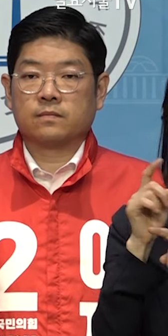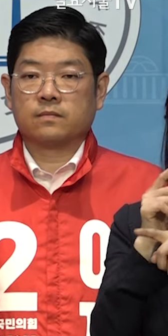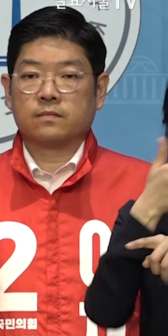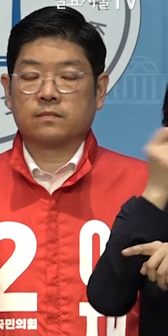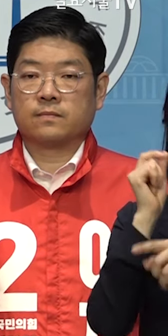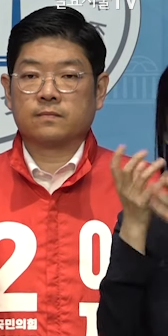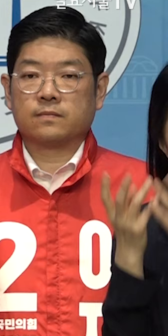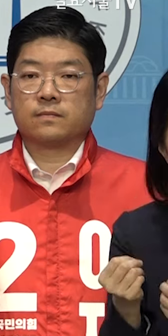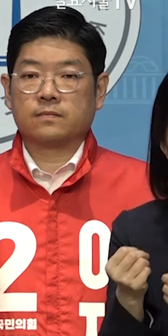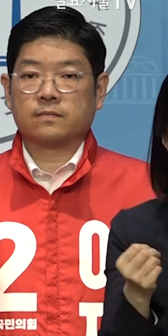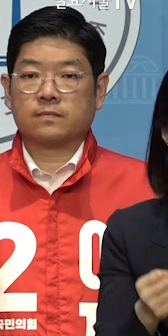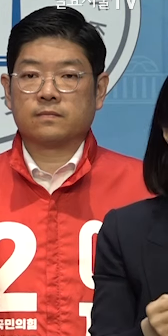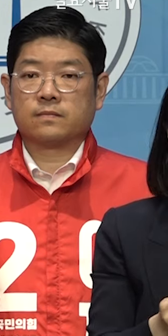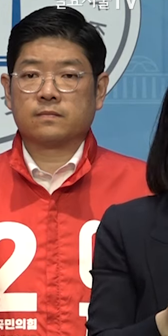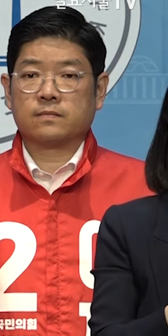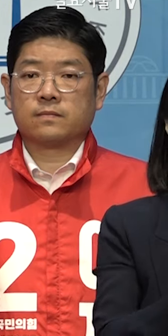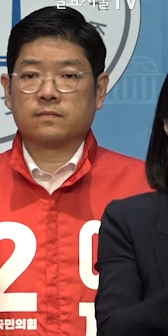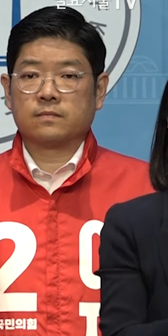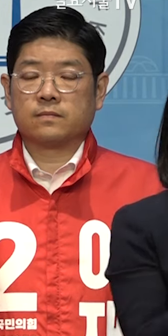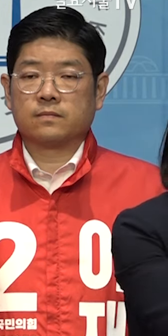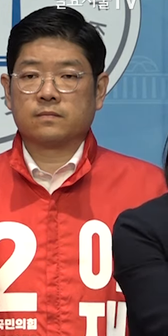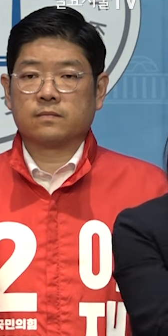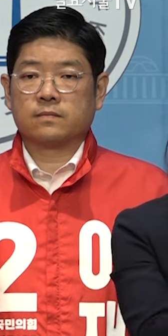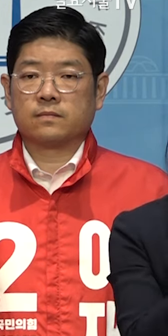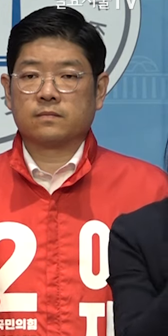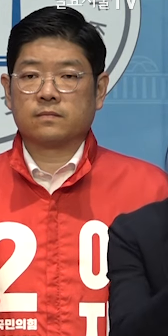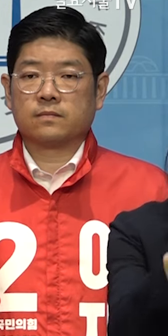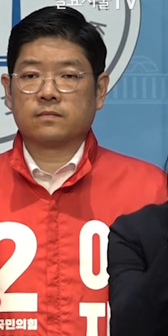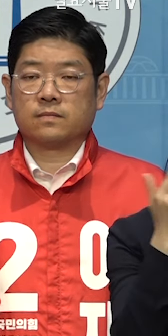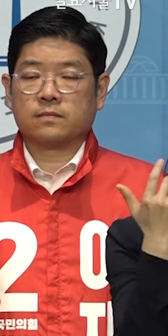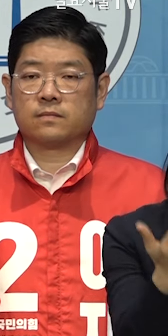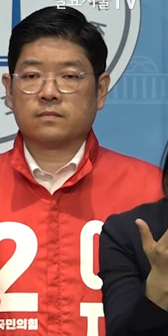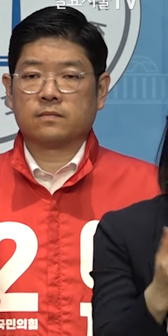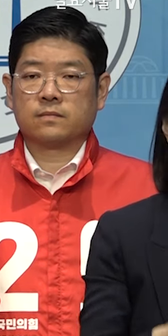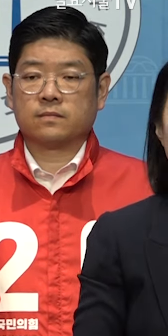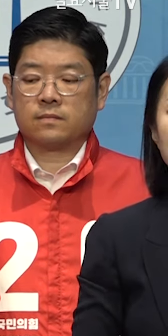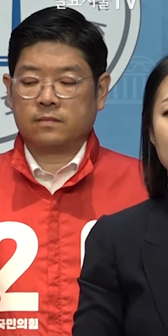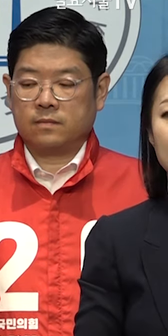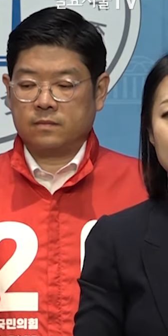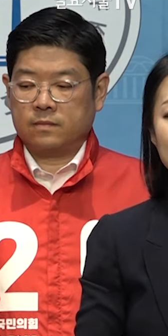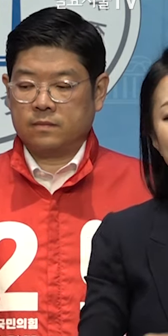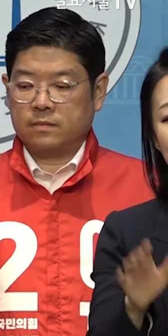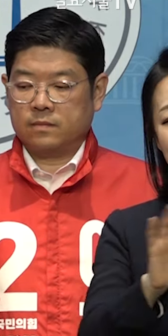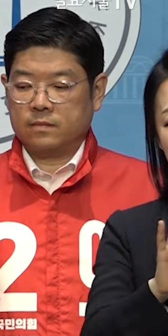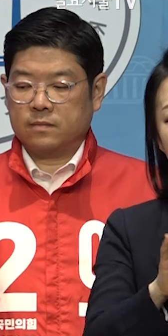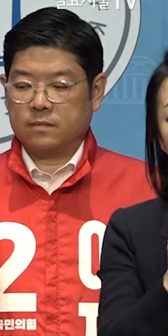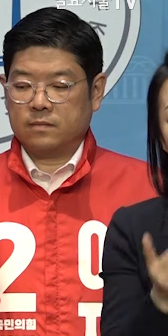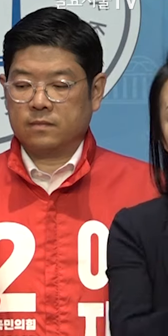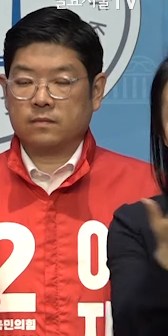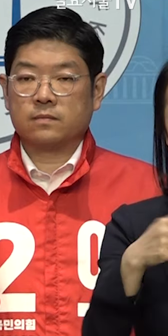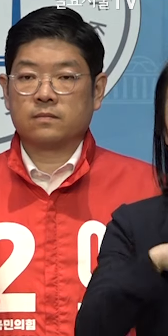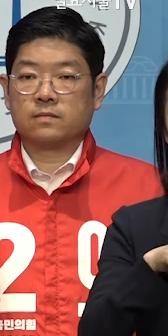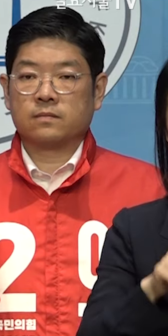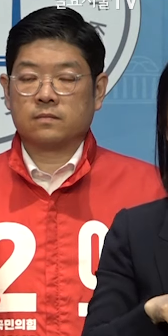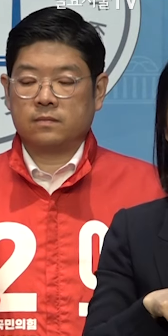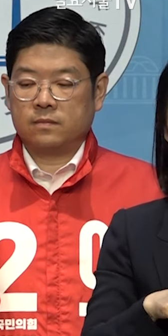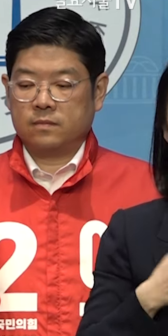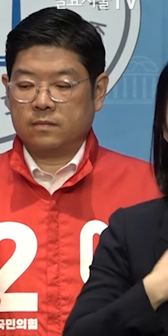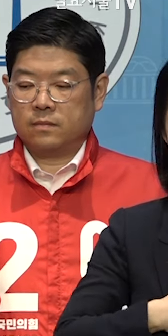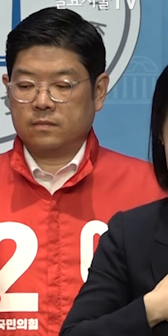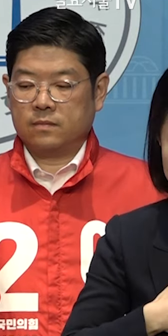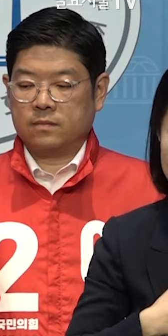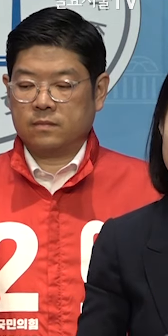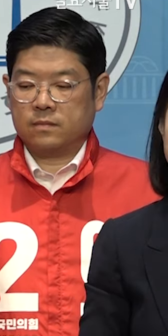오죽하면 사람들이라도 찍어주려고 하겠느냐 하시는 분들 계실 겁니다 그런 국민 여러분의 마음 또한